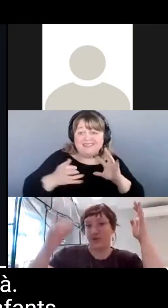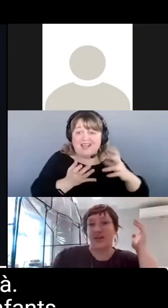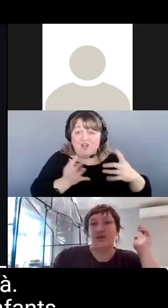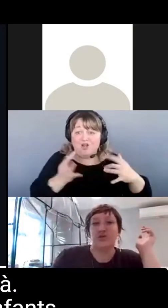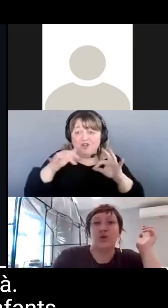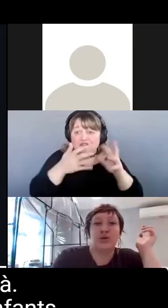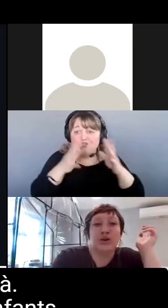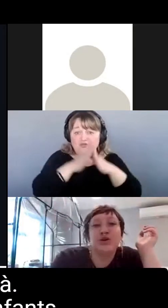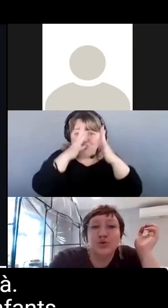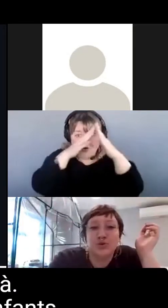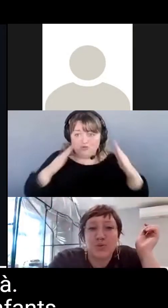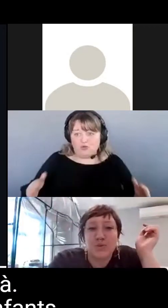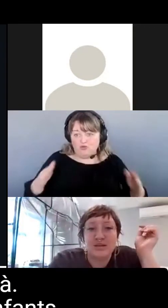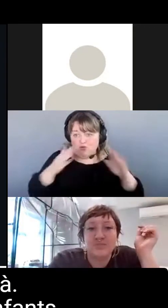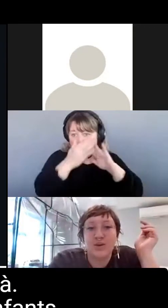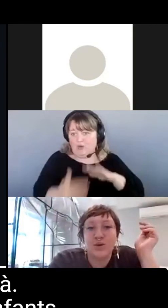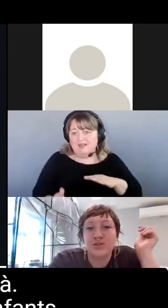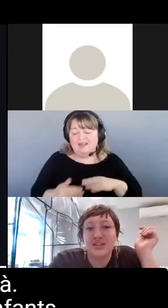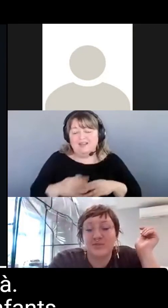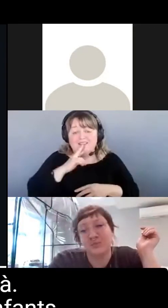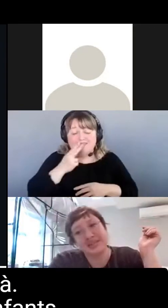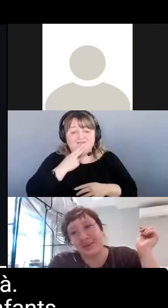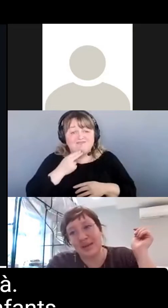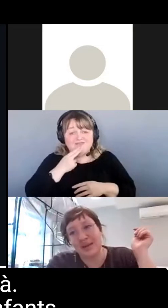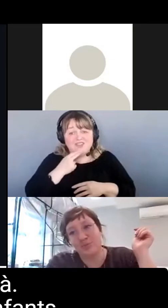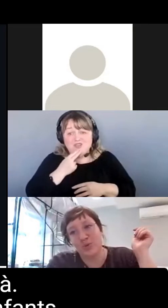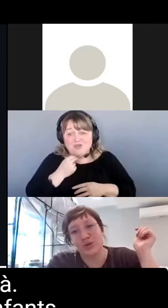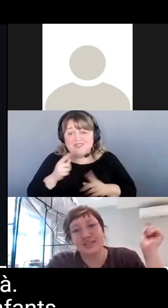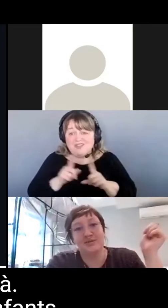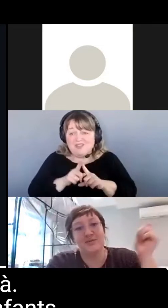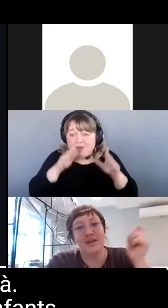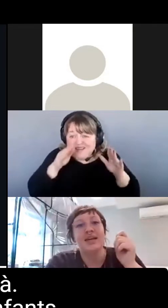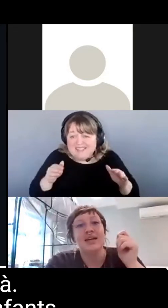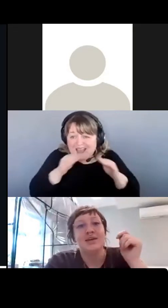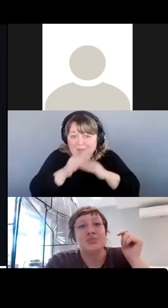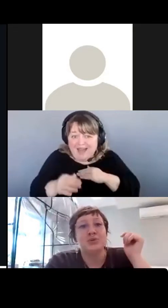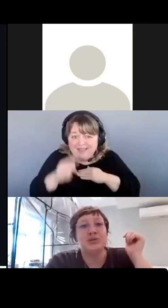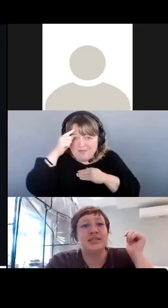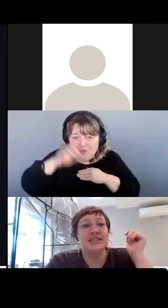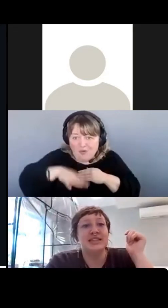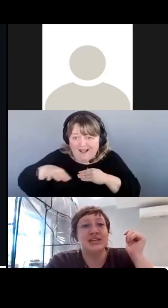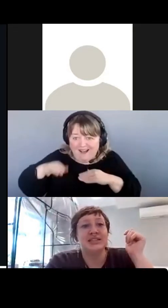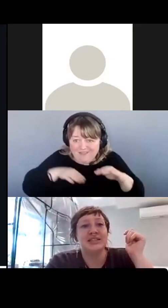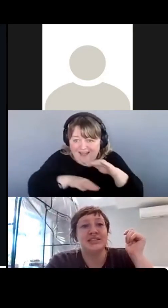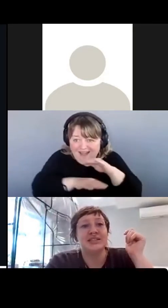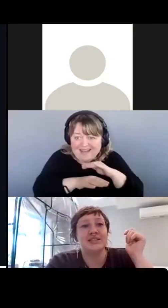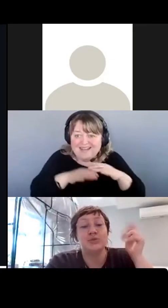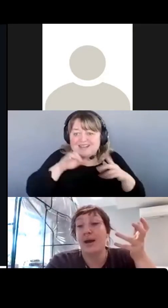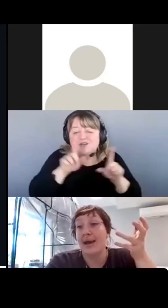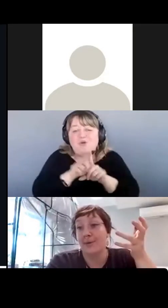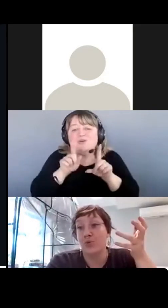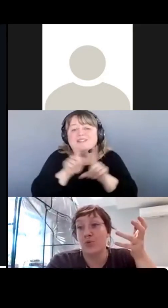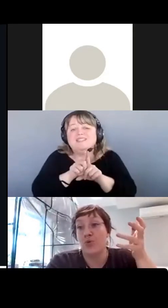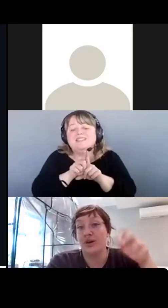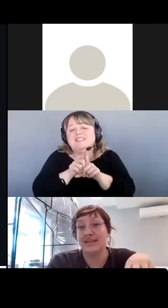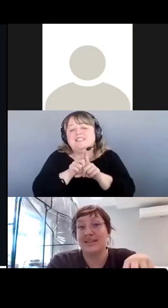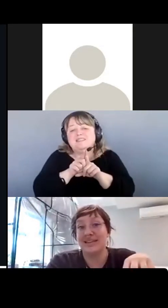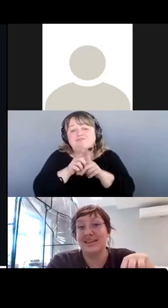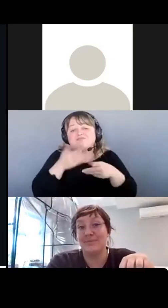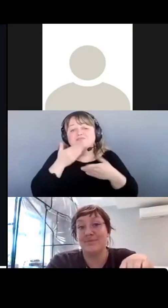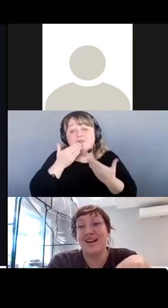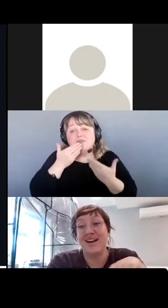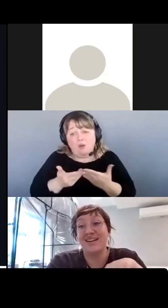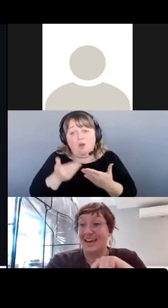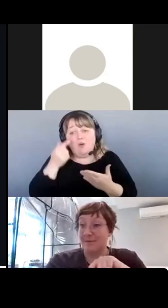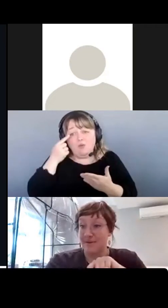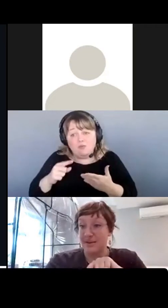structure. Donc, je trouve ça pas mal mignon. Là, ça fait une petite cabane pour les enfants, mais aussi, c'est super pour